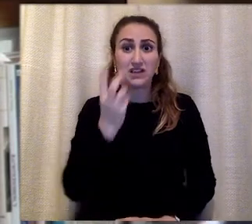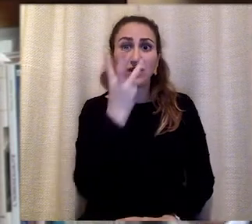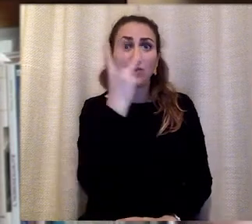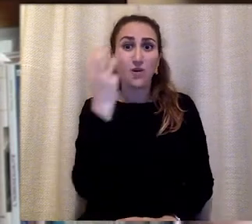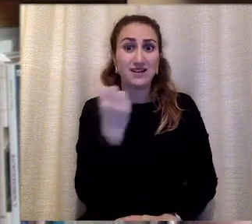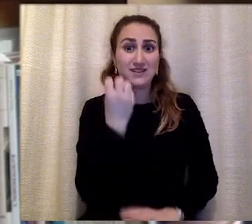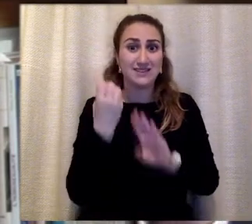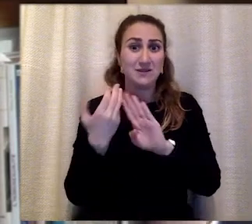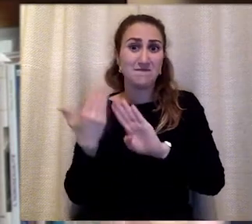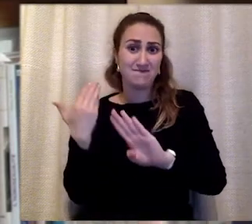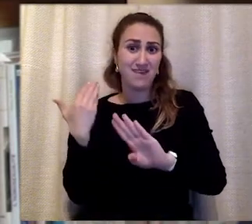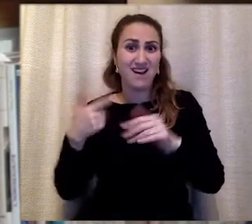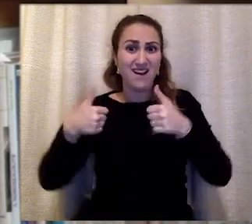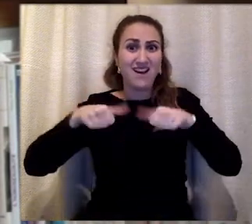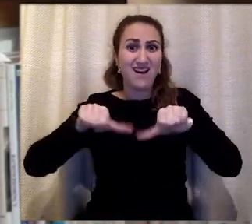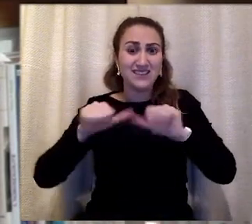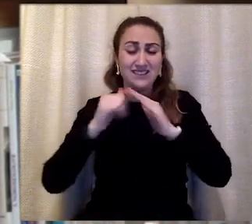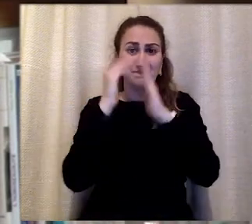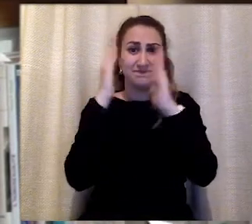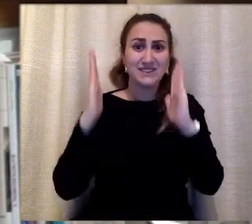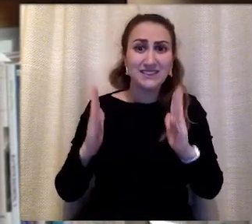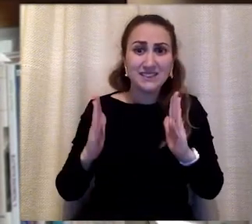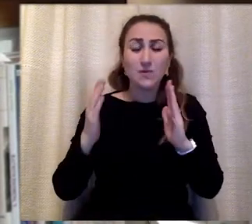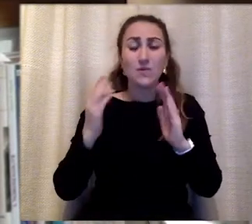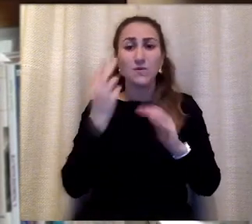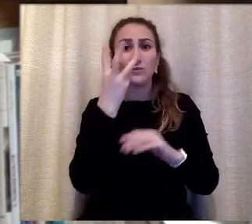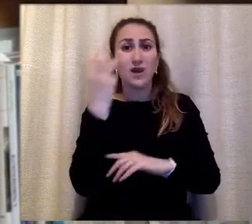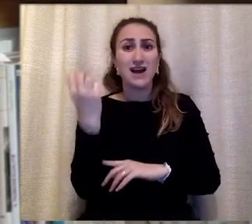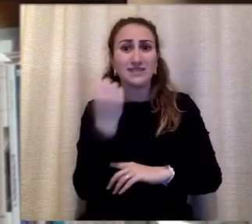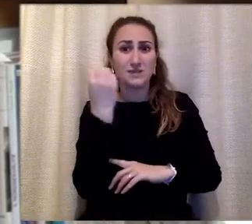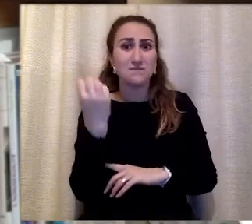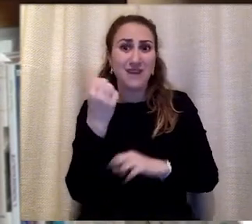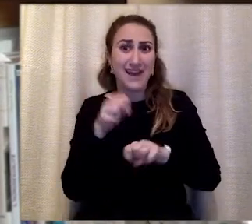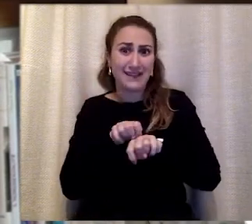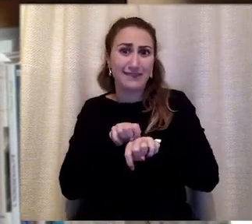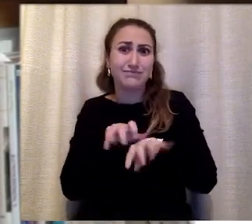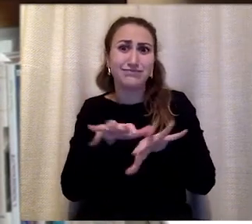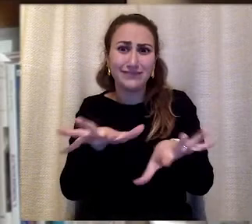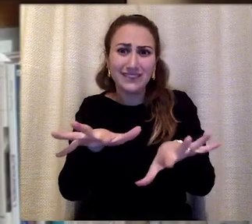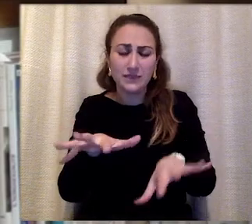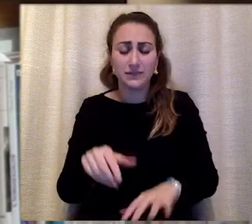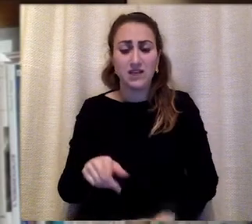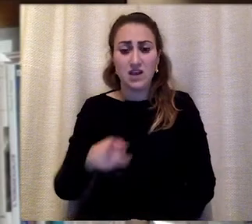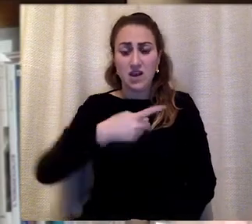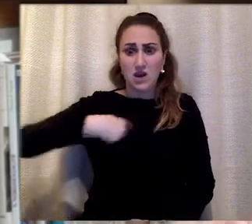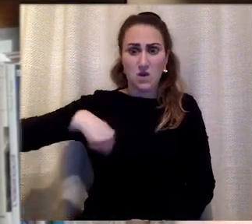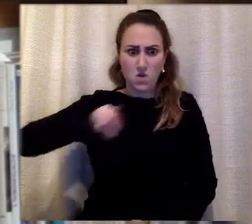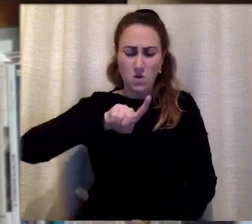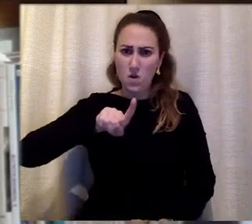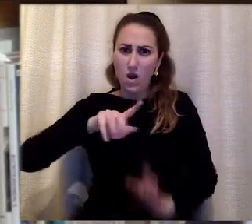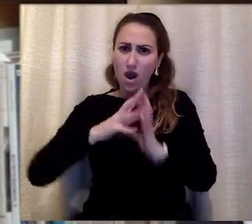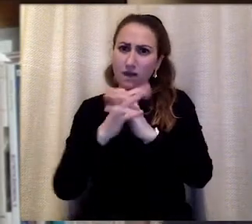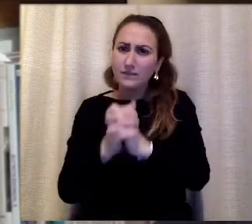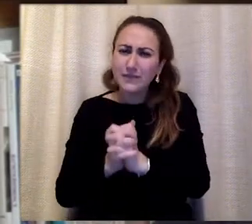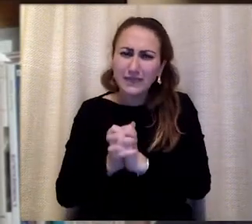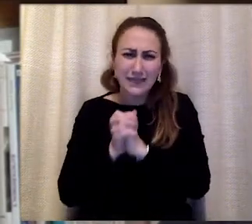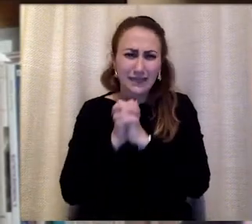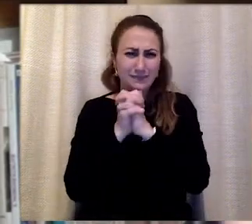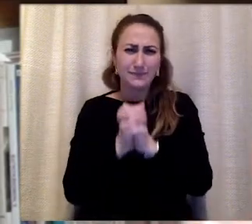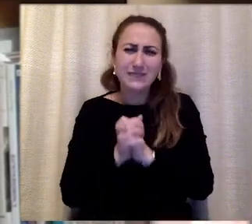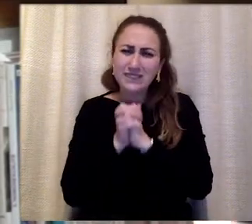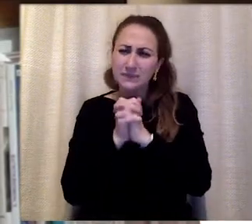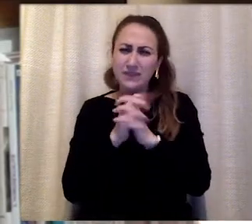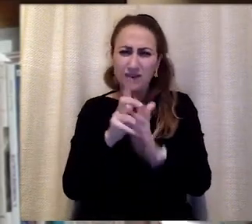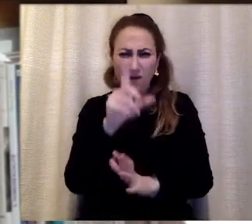prendre plus d'ampleur. Nous avons prié avec foi. Nous avons vraiment